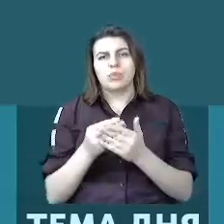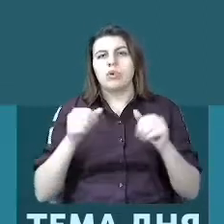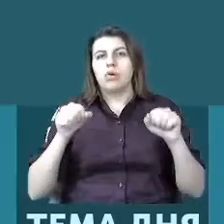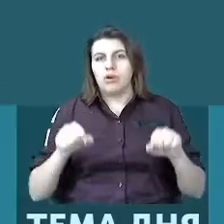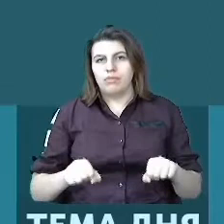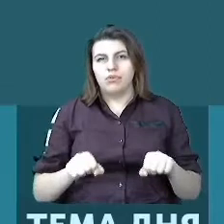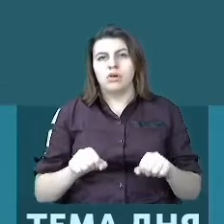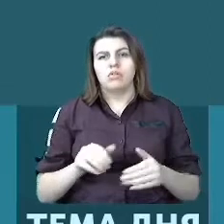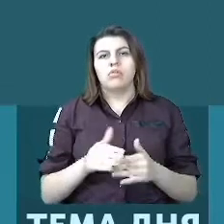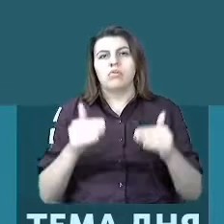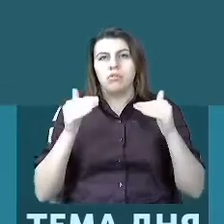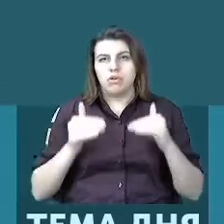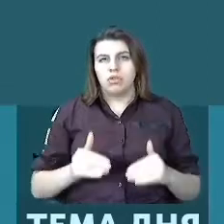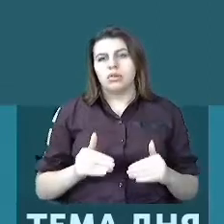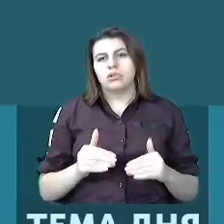Далі